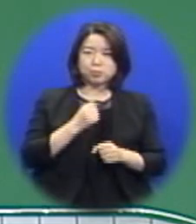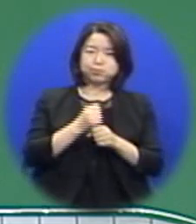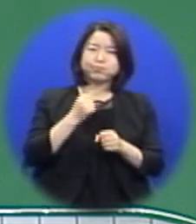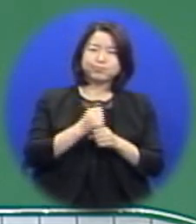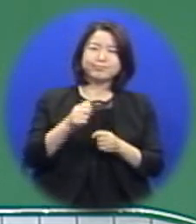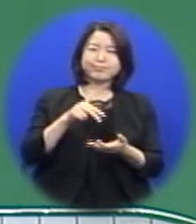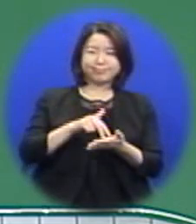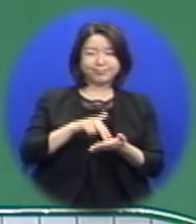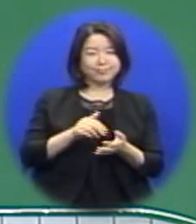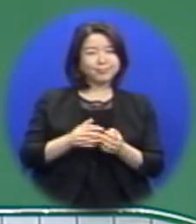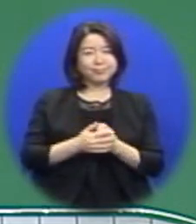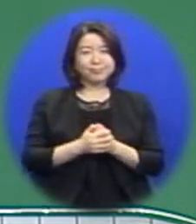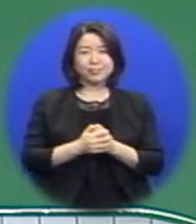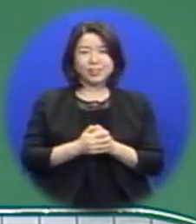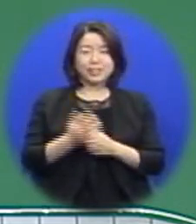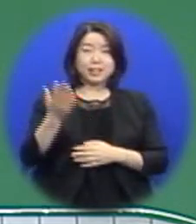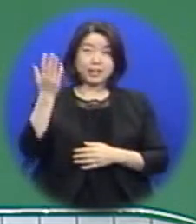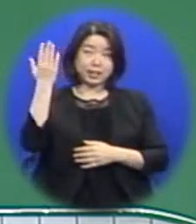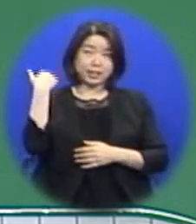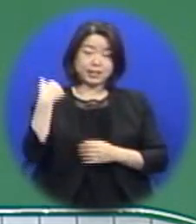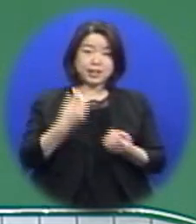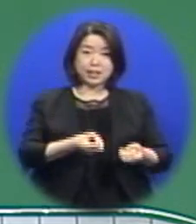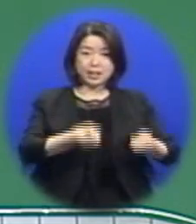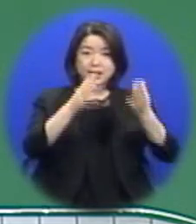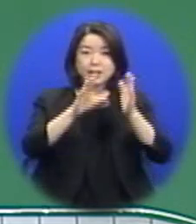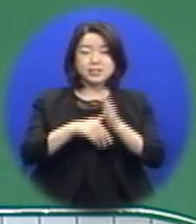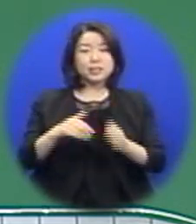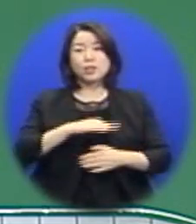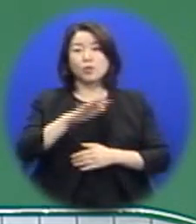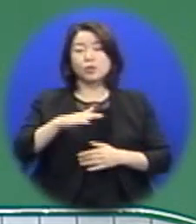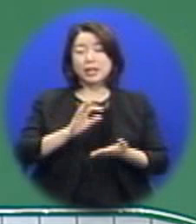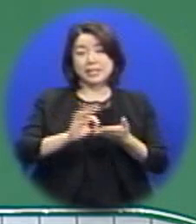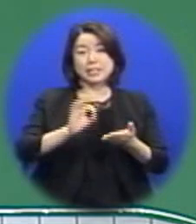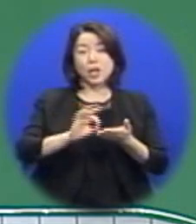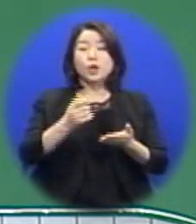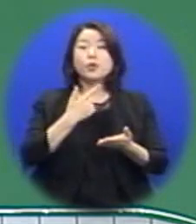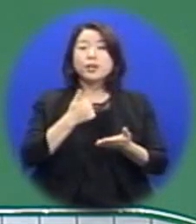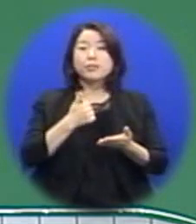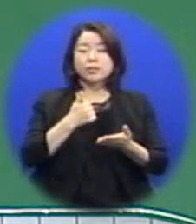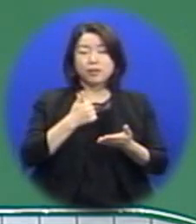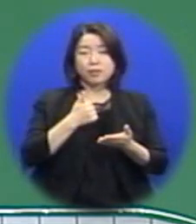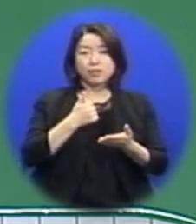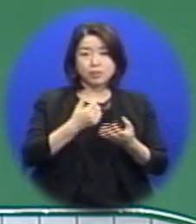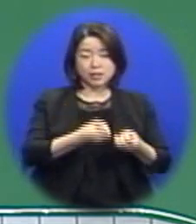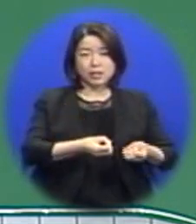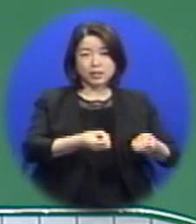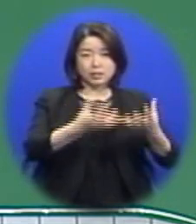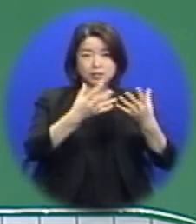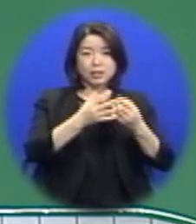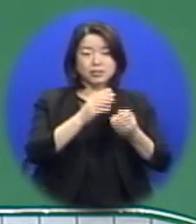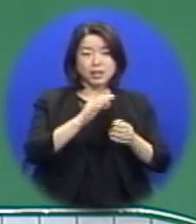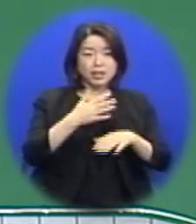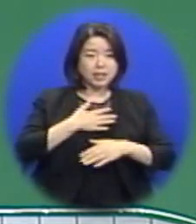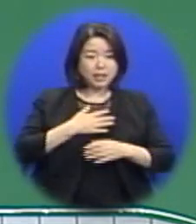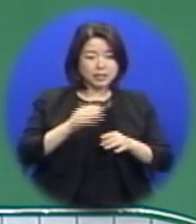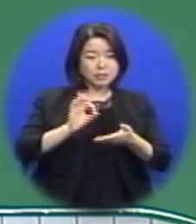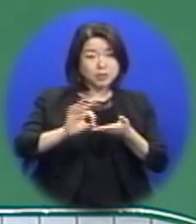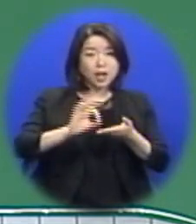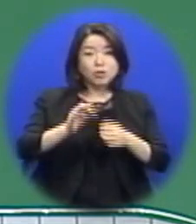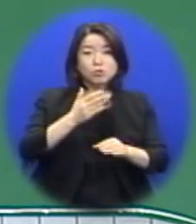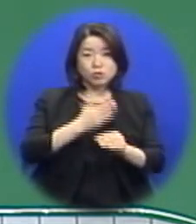난감하더라고요. 그래서 지난번 행사 때 우리 썼던 수건이지만 제가 사용하고 있는 것이라도